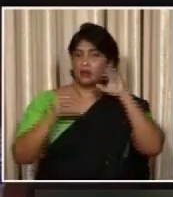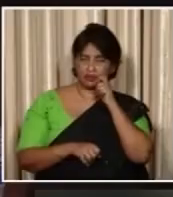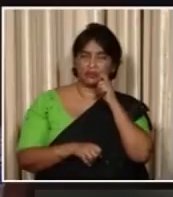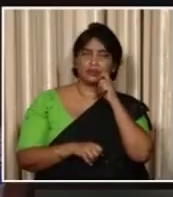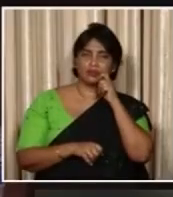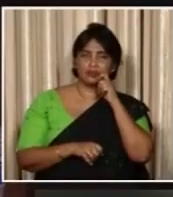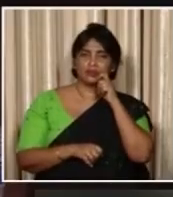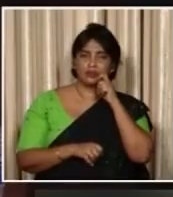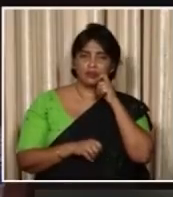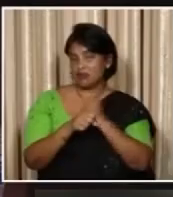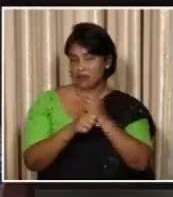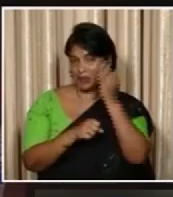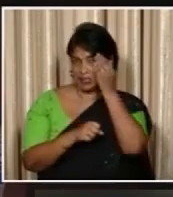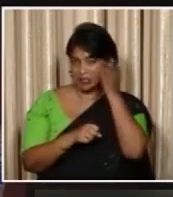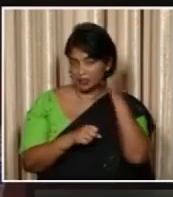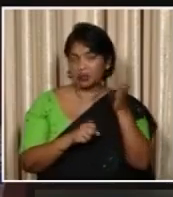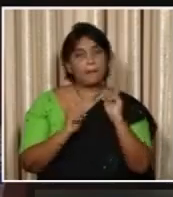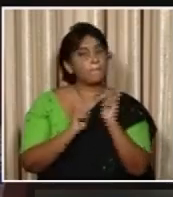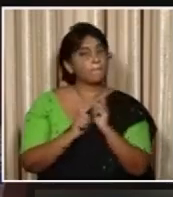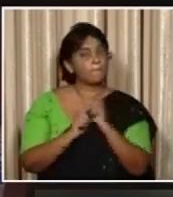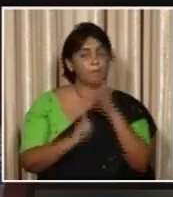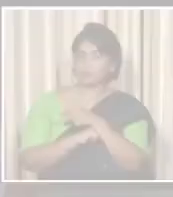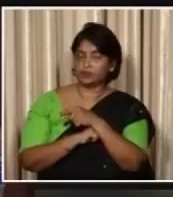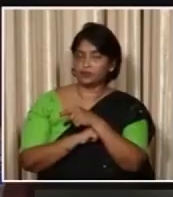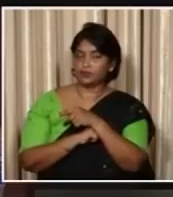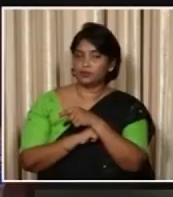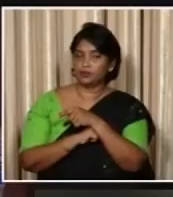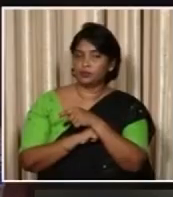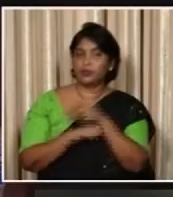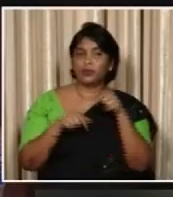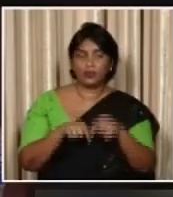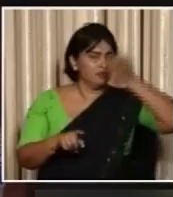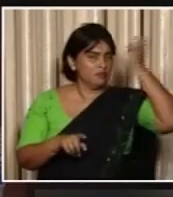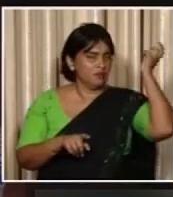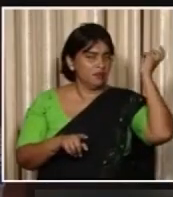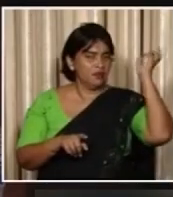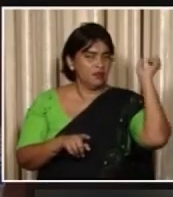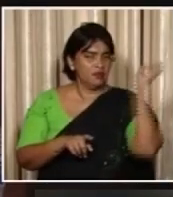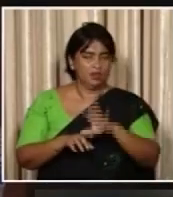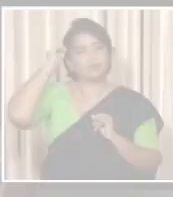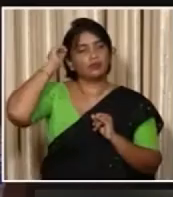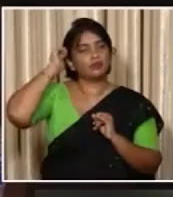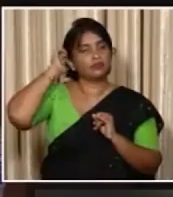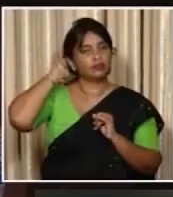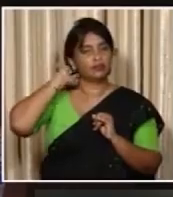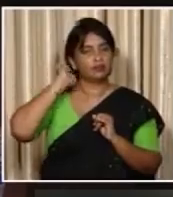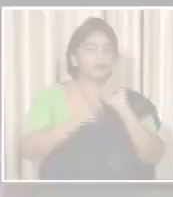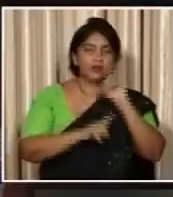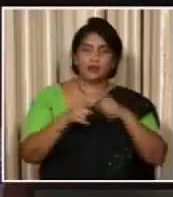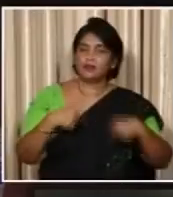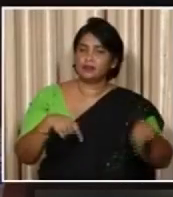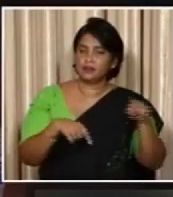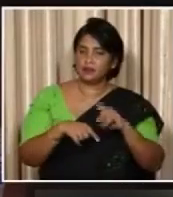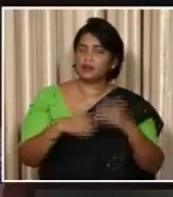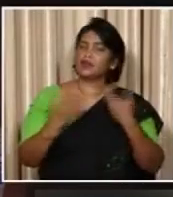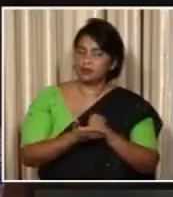ත්‍රස්තවාදයකට මූණ දෙමින් සිටින පලස්තීන ජනතාව වෙත මේ එල්ල කරන නින්දිත පහත් ප්‍රහාරය